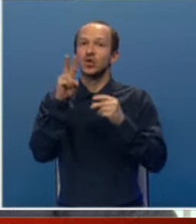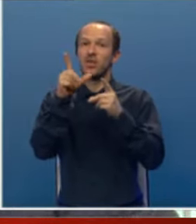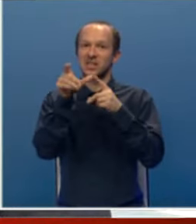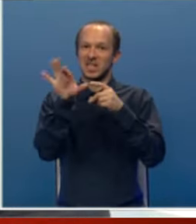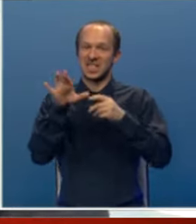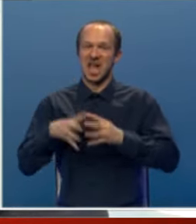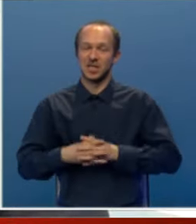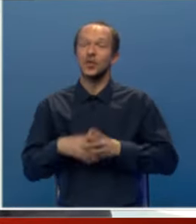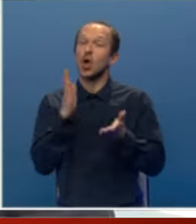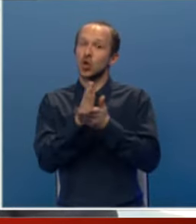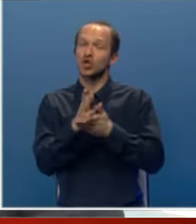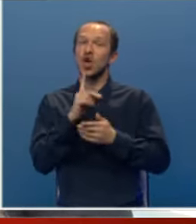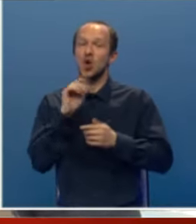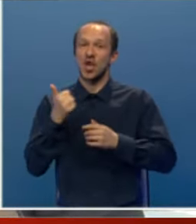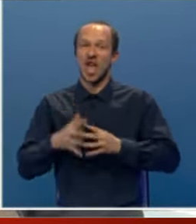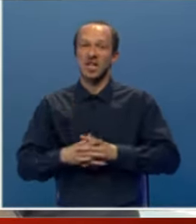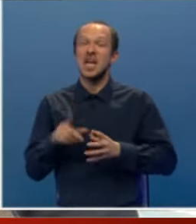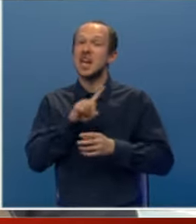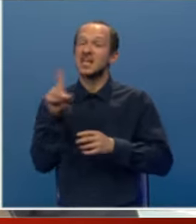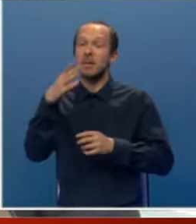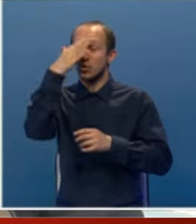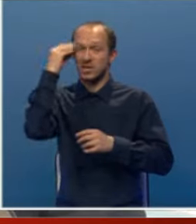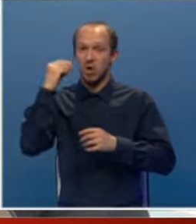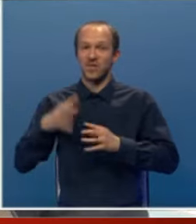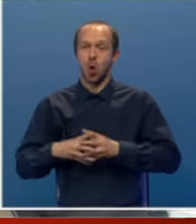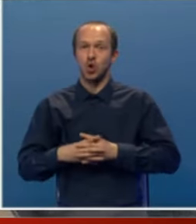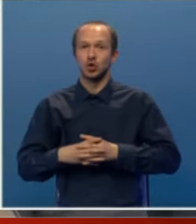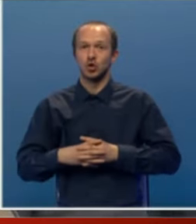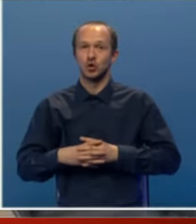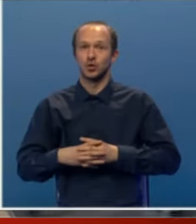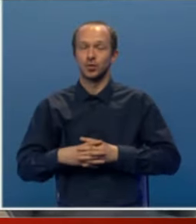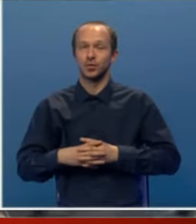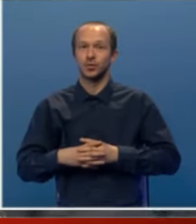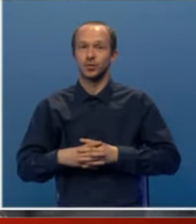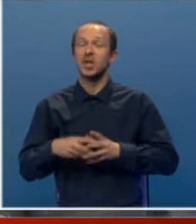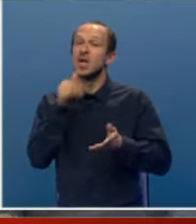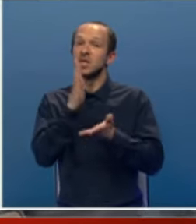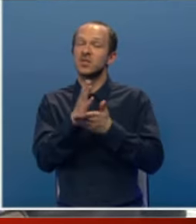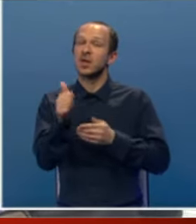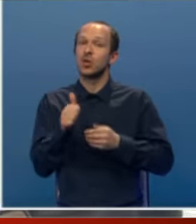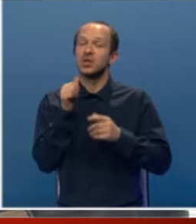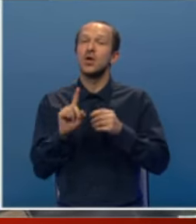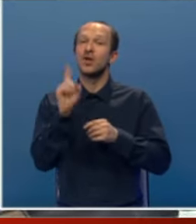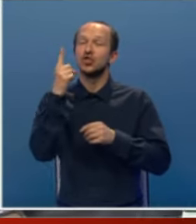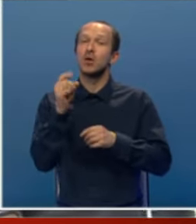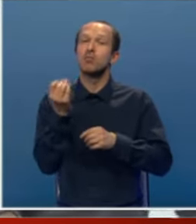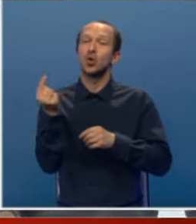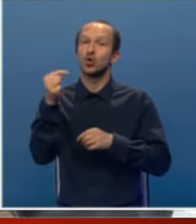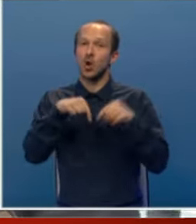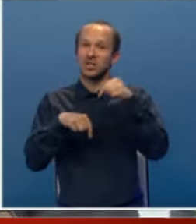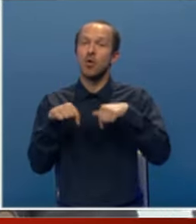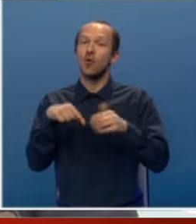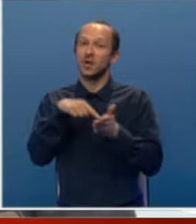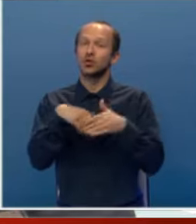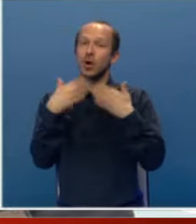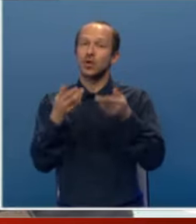Vlasenci. Događaj koji ne smijemo da zaboravimo i svake godine u sve većem broju dolazimo na ovo mjesto